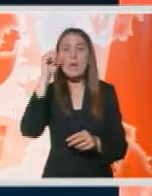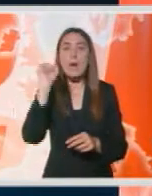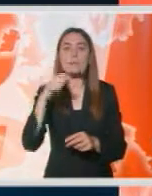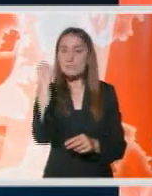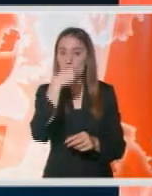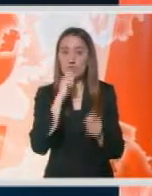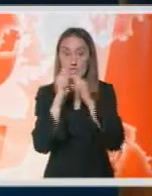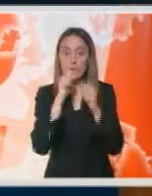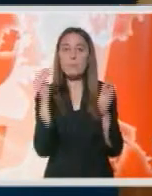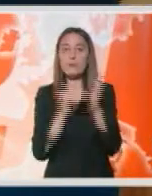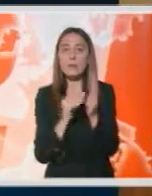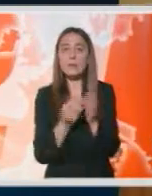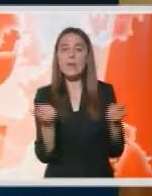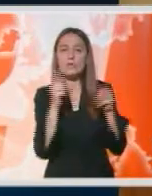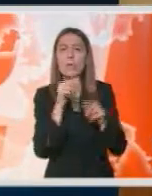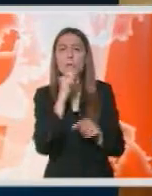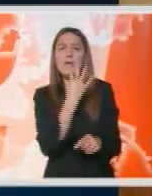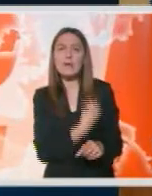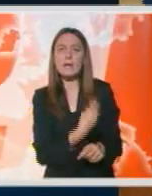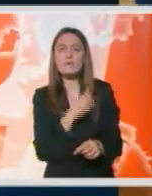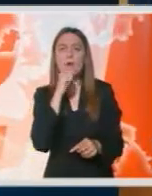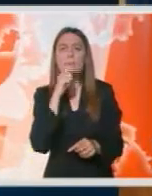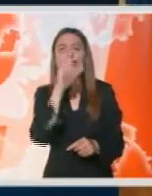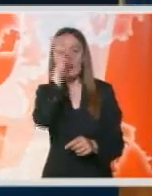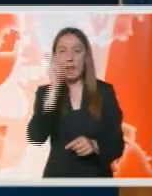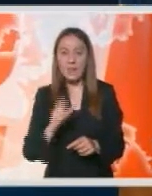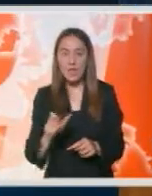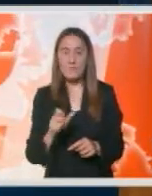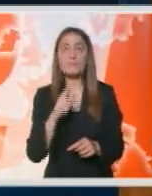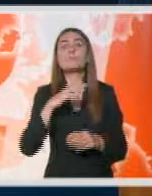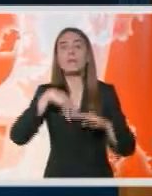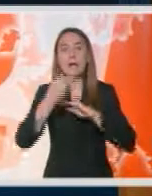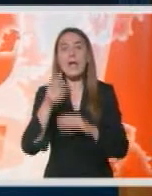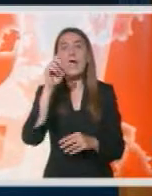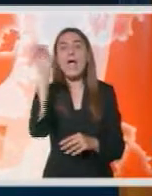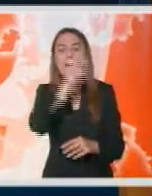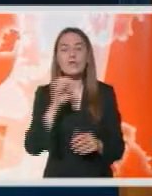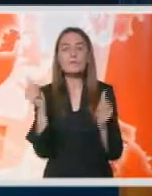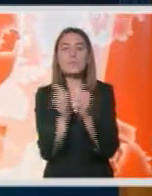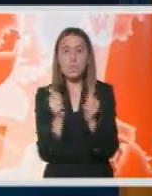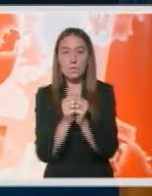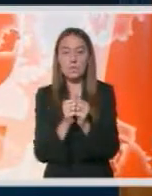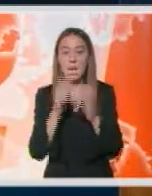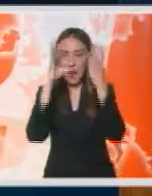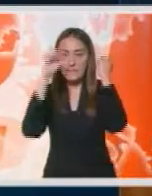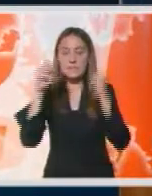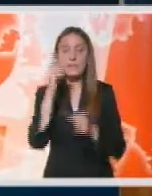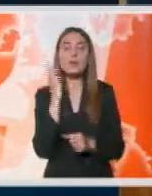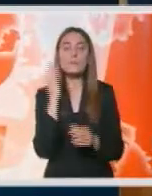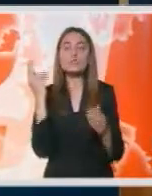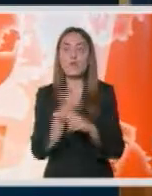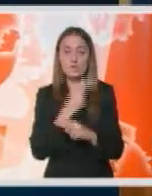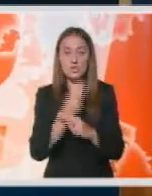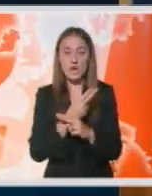slične sporazume trebalo da sklopi i sa Hrvatskom i Italijom, a zatim sa Evropskom unijom. Ambasadorka Sjedinjenih